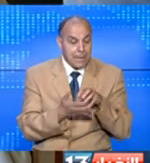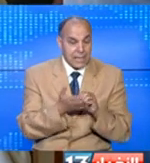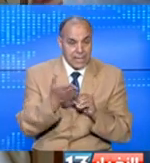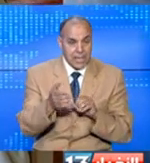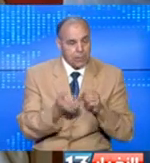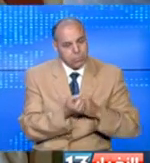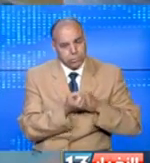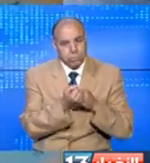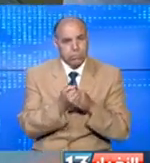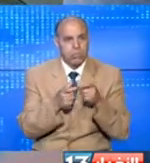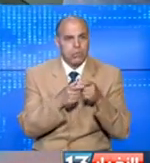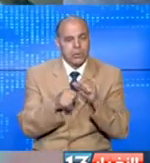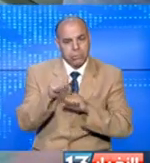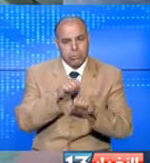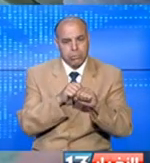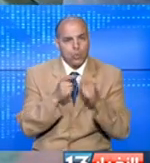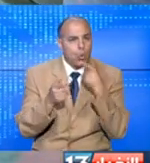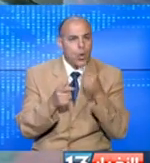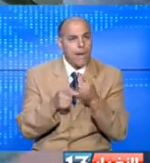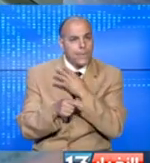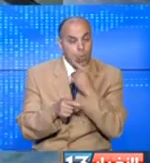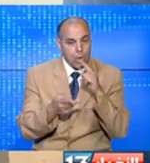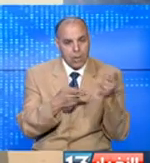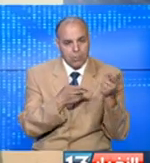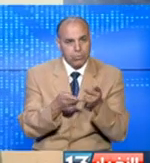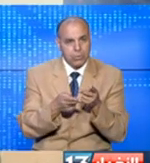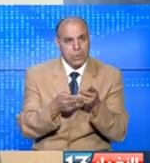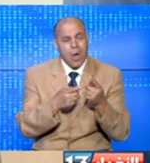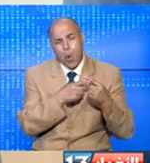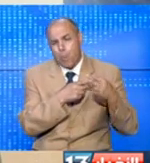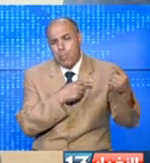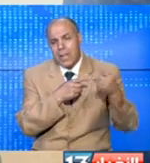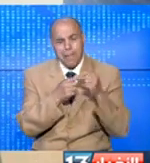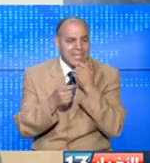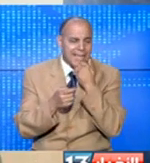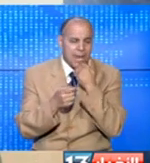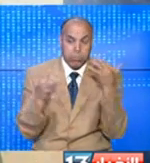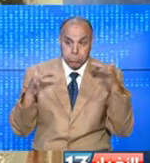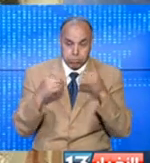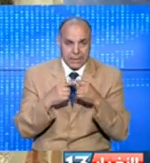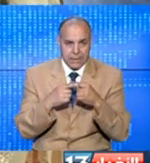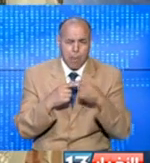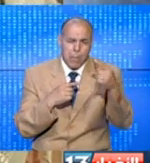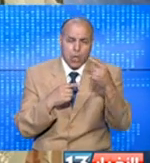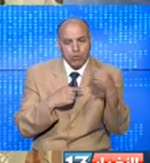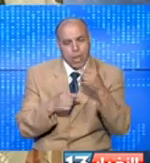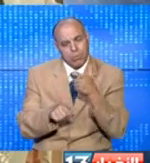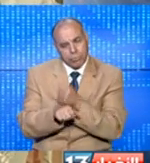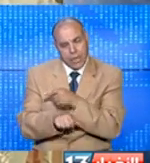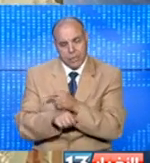مدعومه بفريق المتنقل قادر على الوصول الى مناطق لم تفتح فيها بعض مراكز للتلقيح